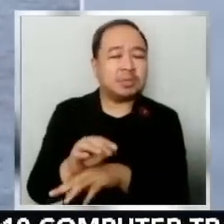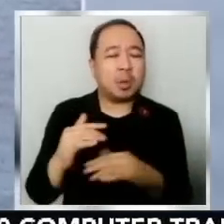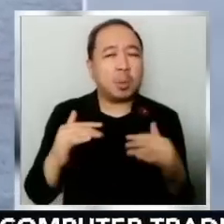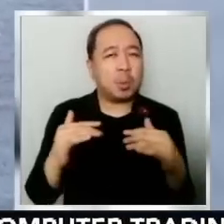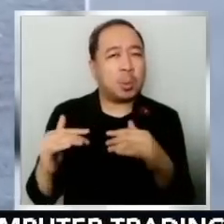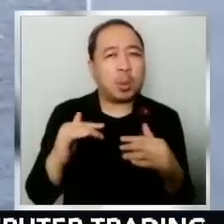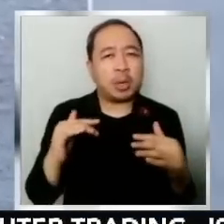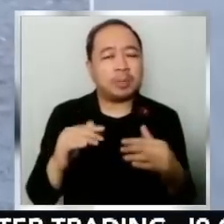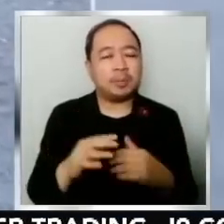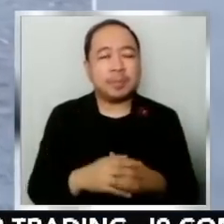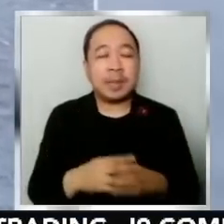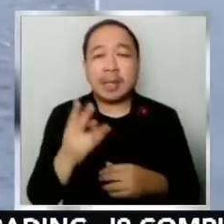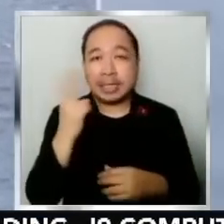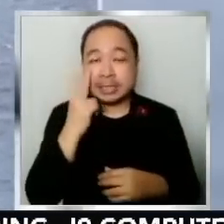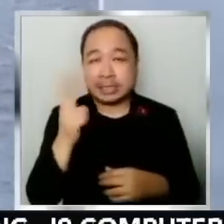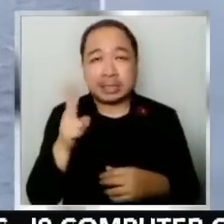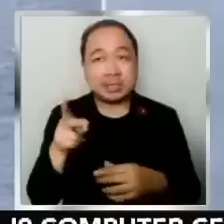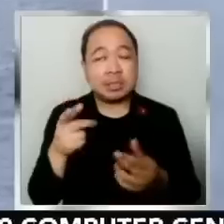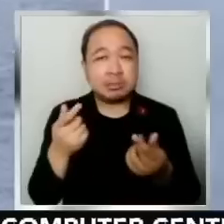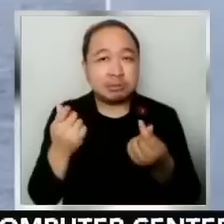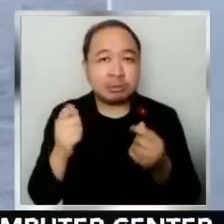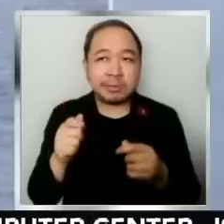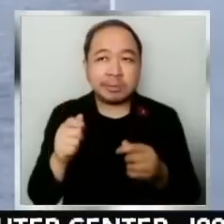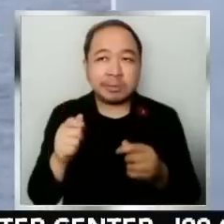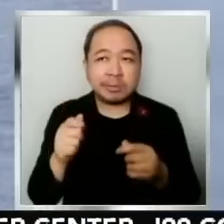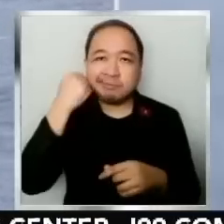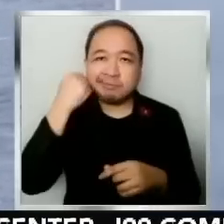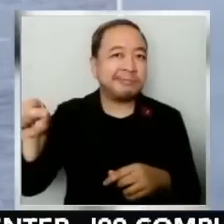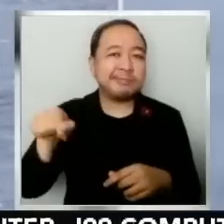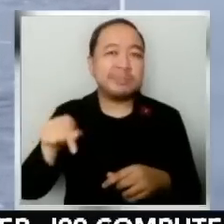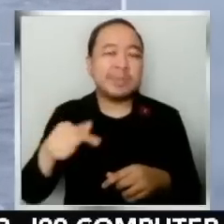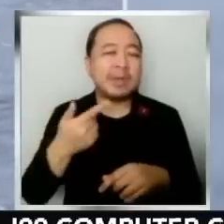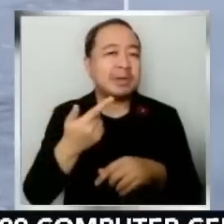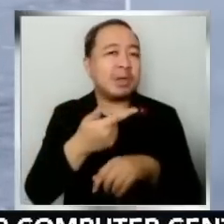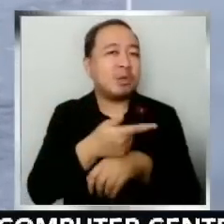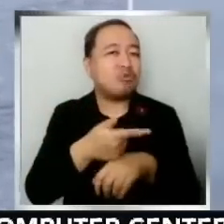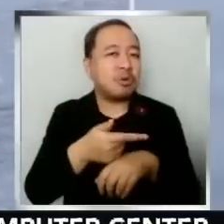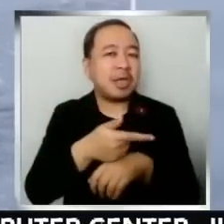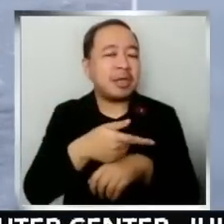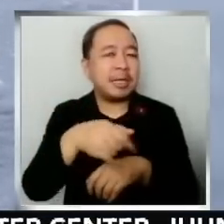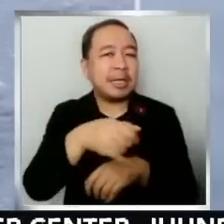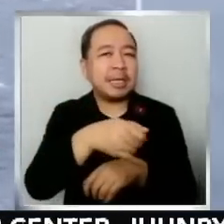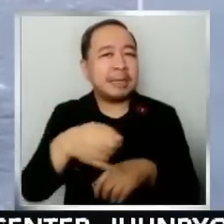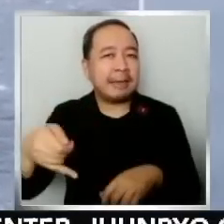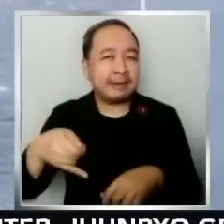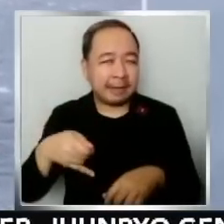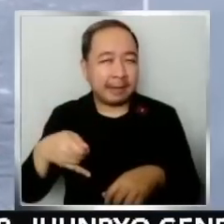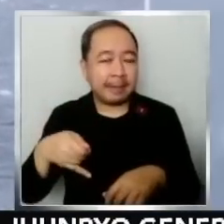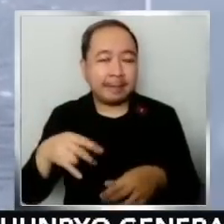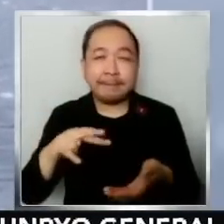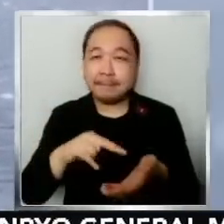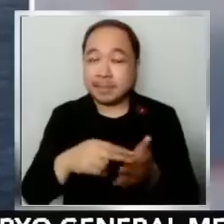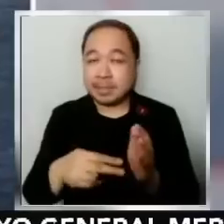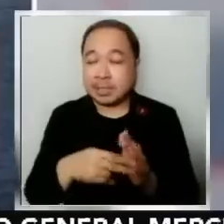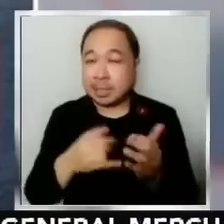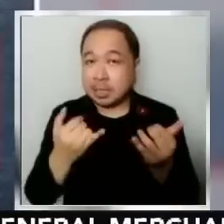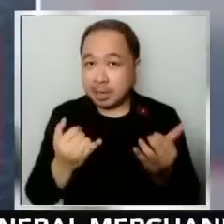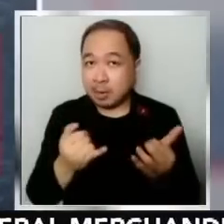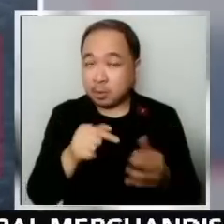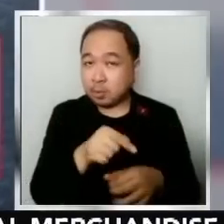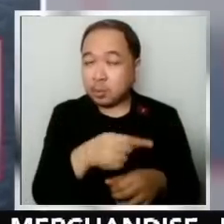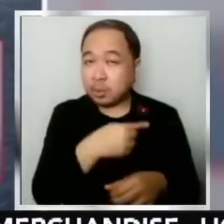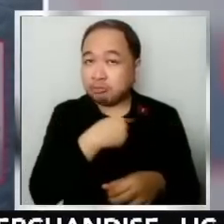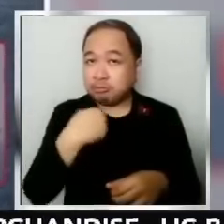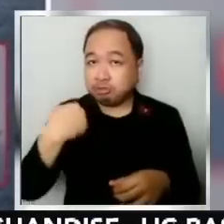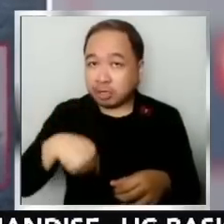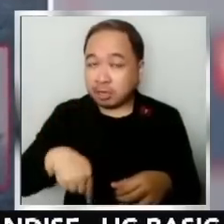moving out what we call the grone Yes because is already the application for the use of